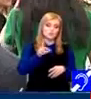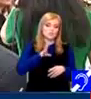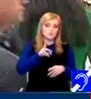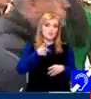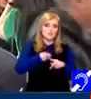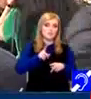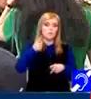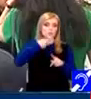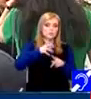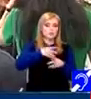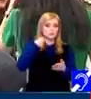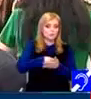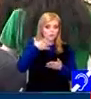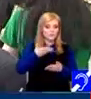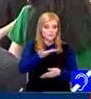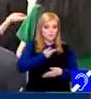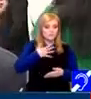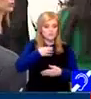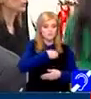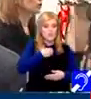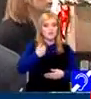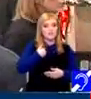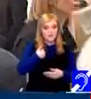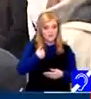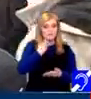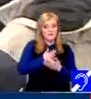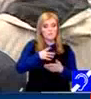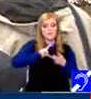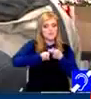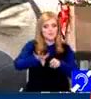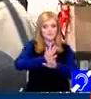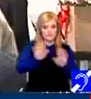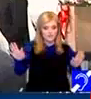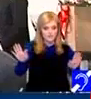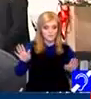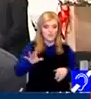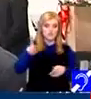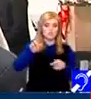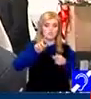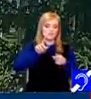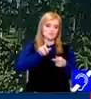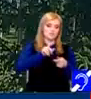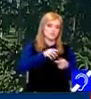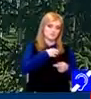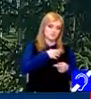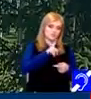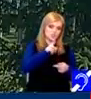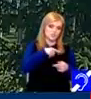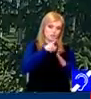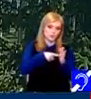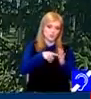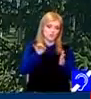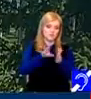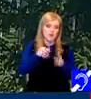scump pentru noi, dar este important, pentru că noi vrem să avem independență la capitolul energiei electrice. Anul trecut,